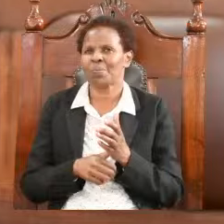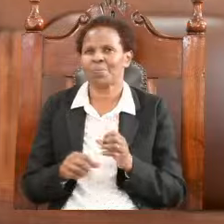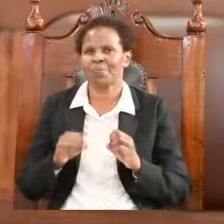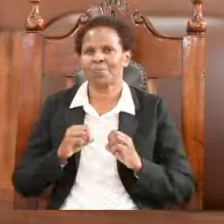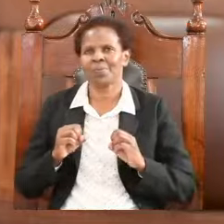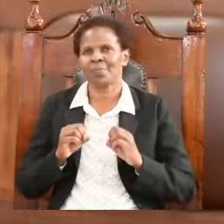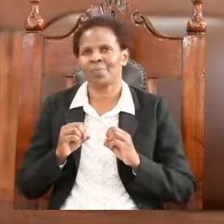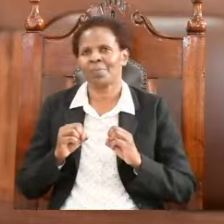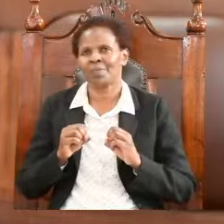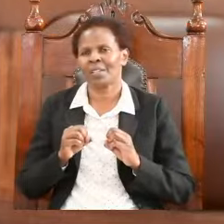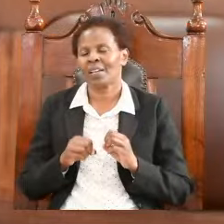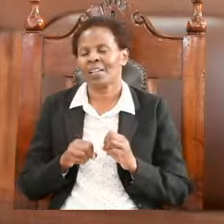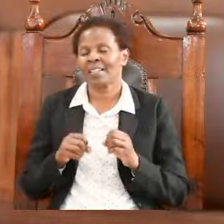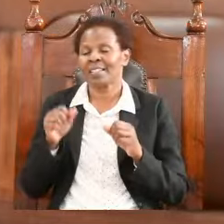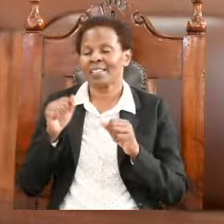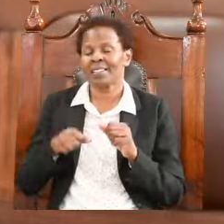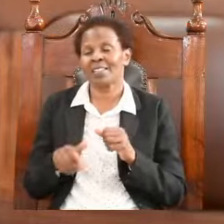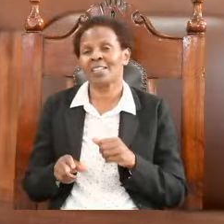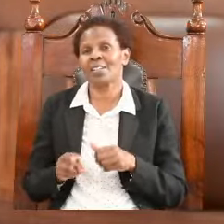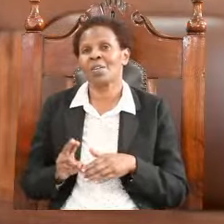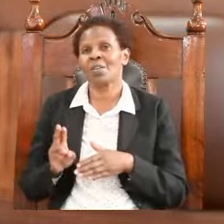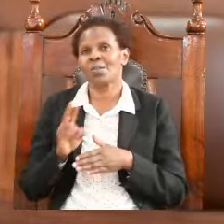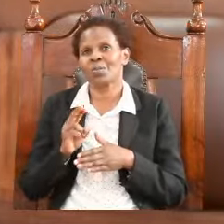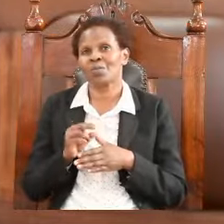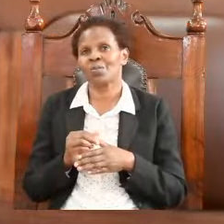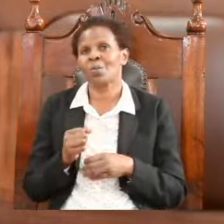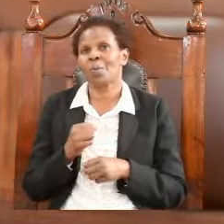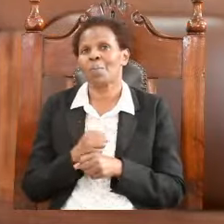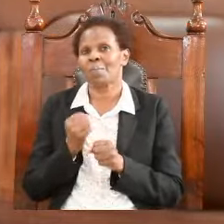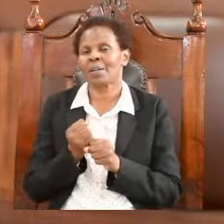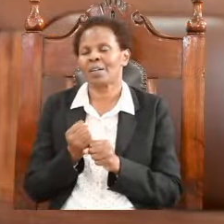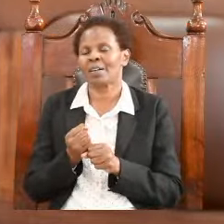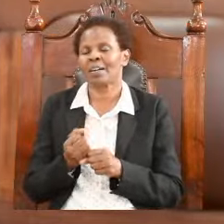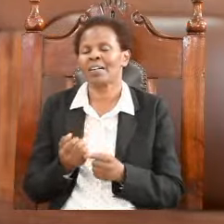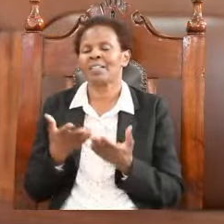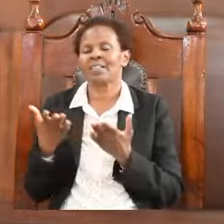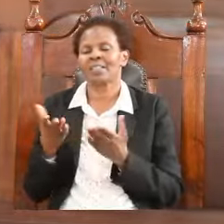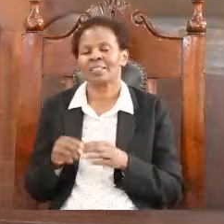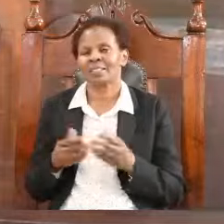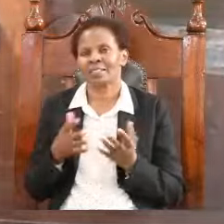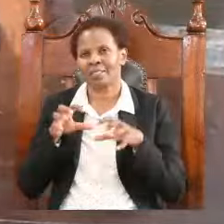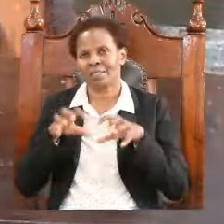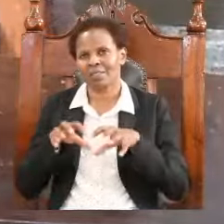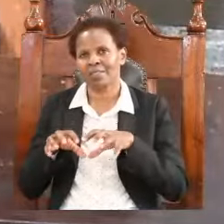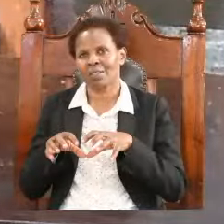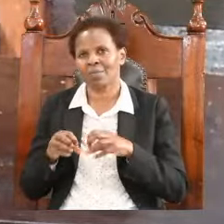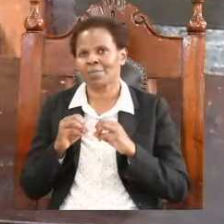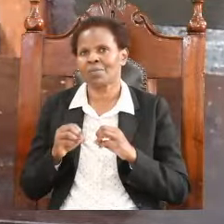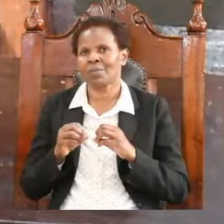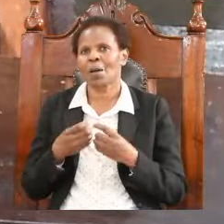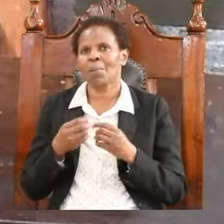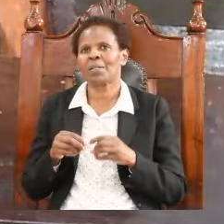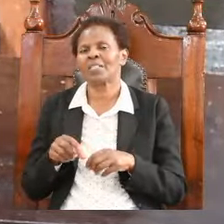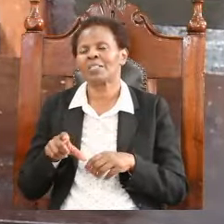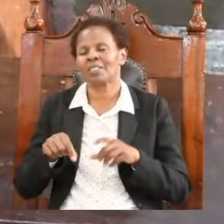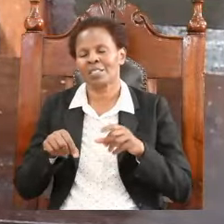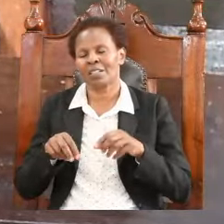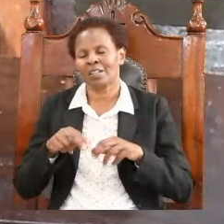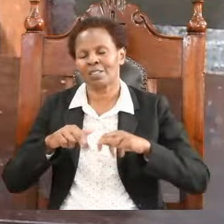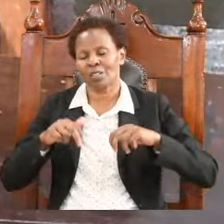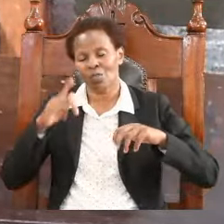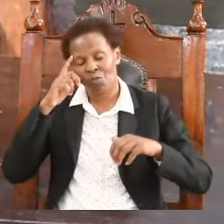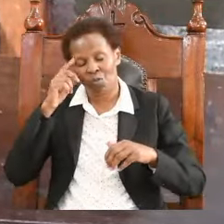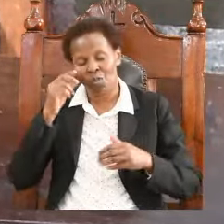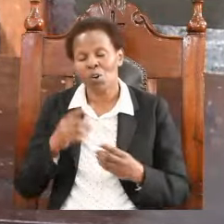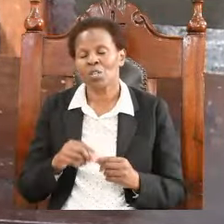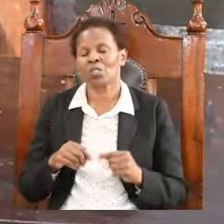we akinye thini wa hatike ri ari thini wayo wedaiga na gukenerera ajirie kumwethera solution neriku